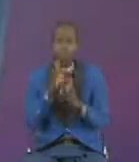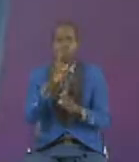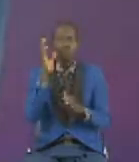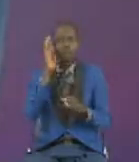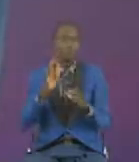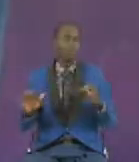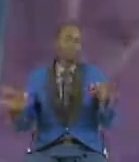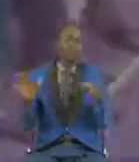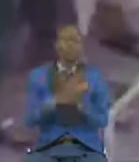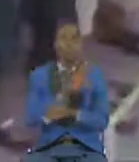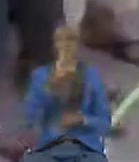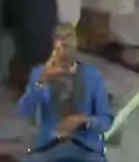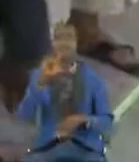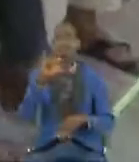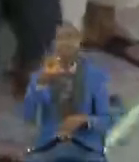remplisses Baelsa,